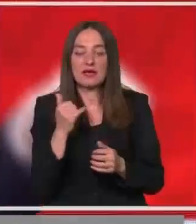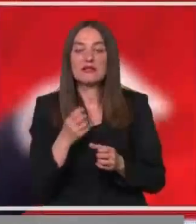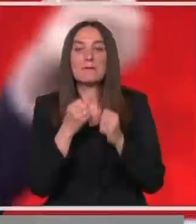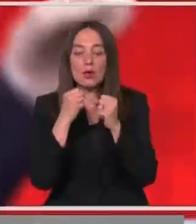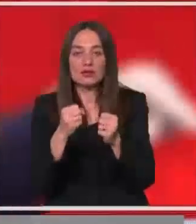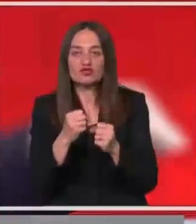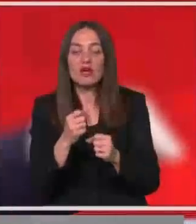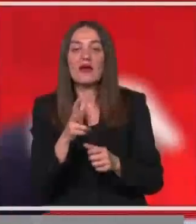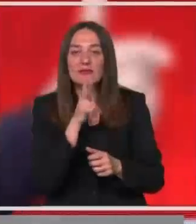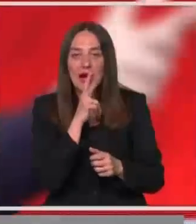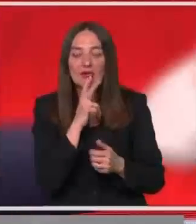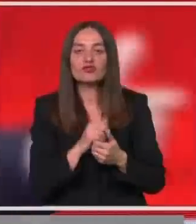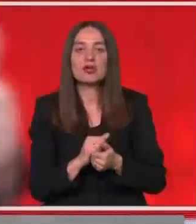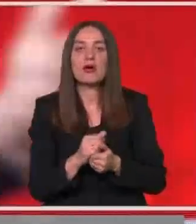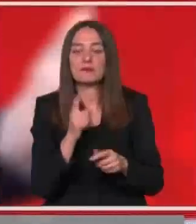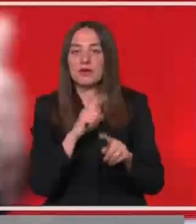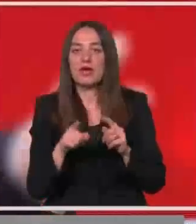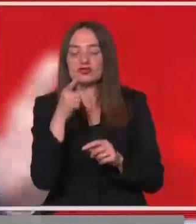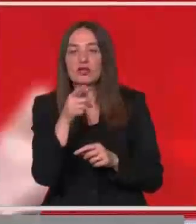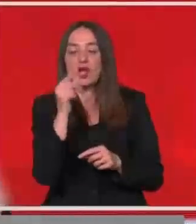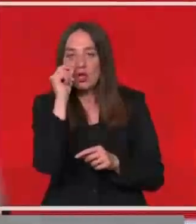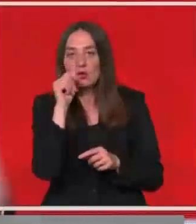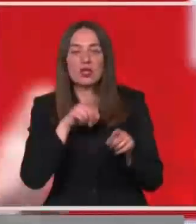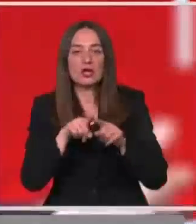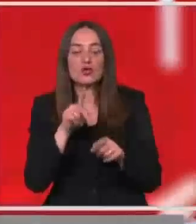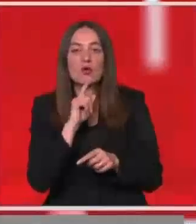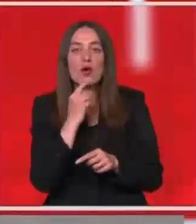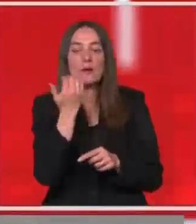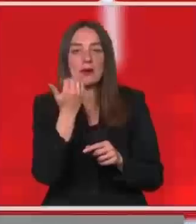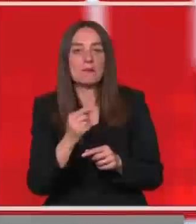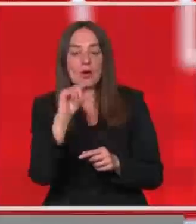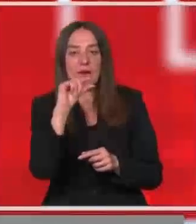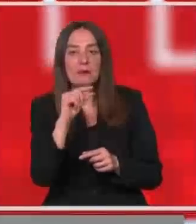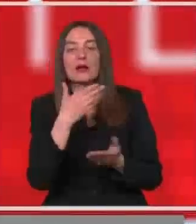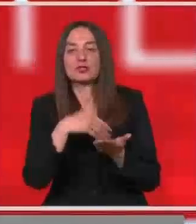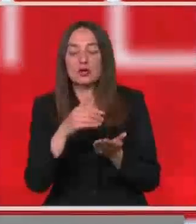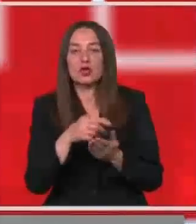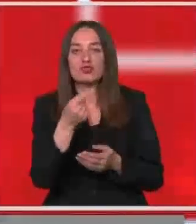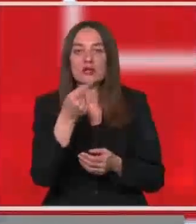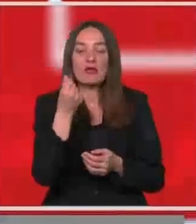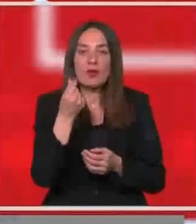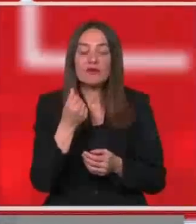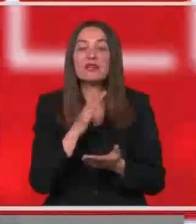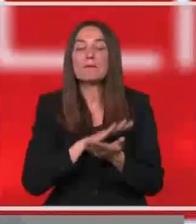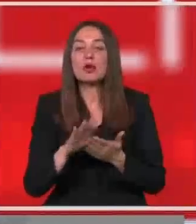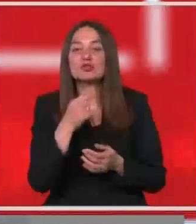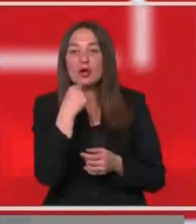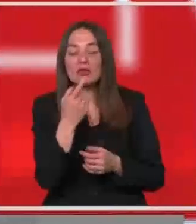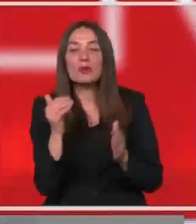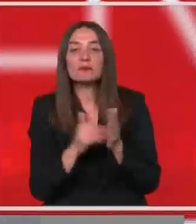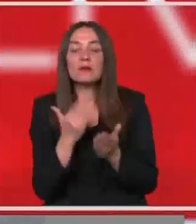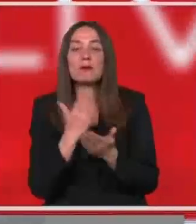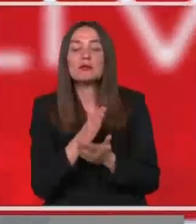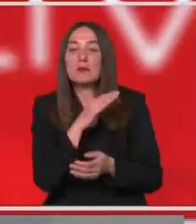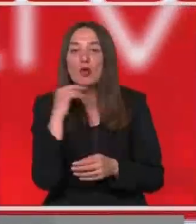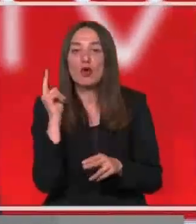podrška tražnji, jer će ti ljudi takođe koji primaju minimalac trošiti taj novac, ali prosto kažem, treba biti